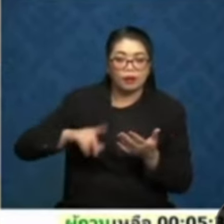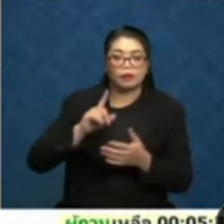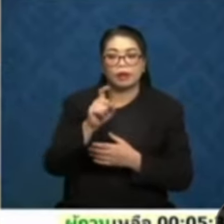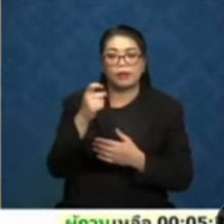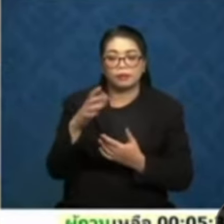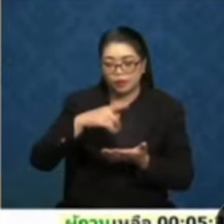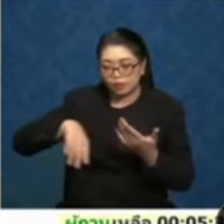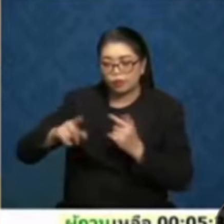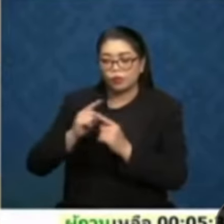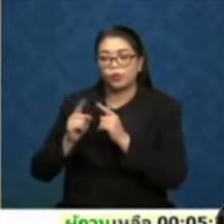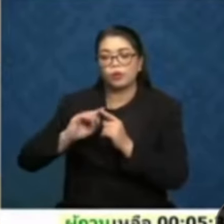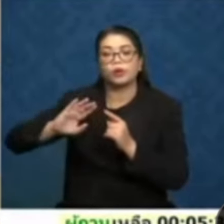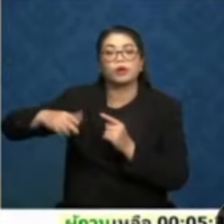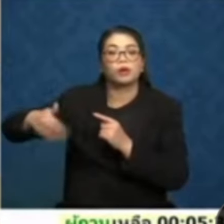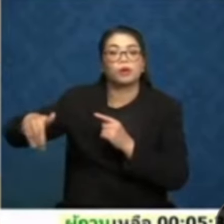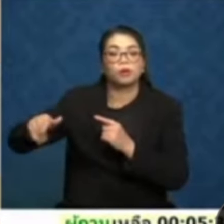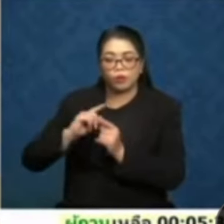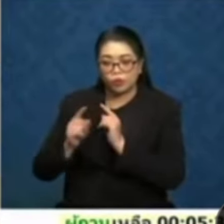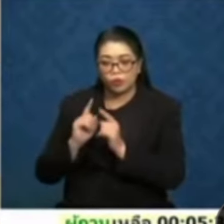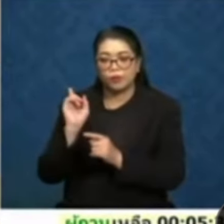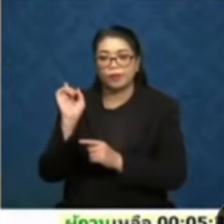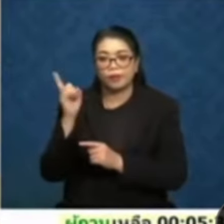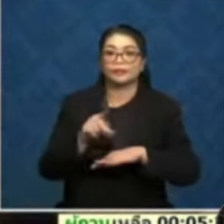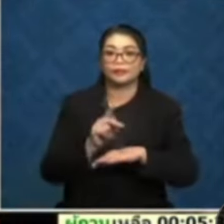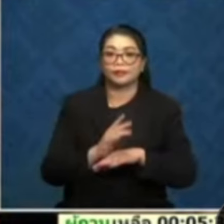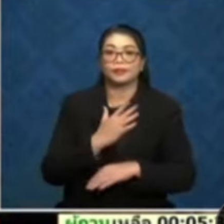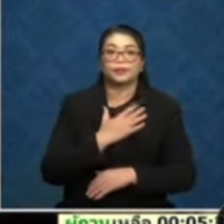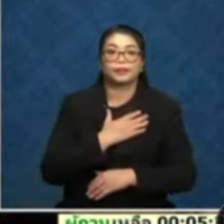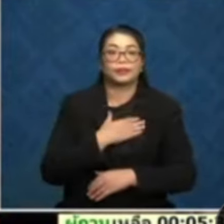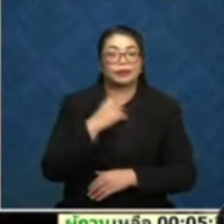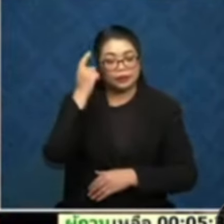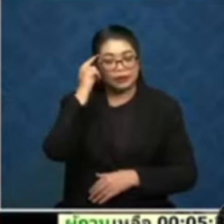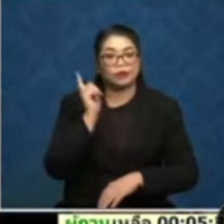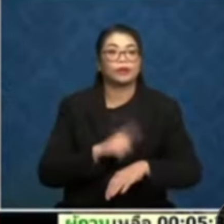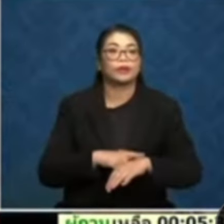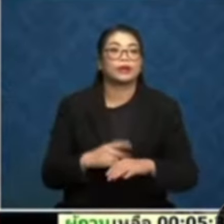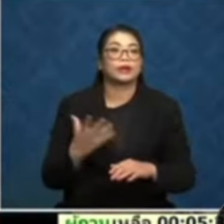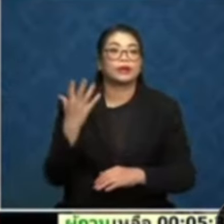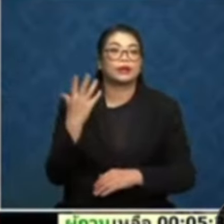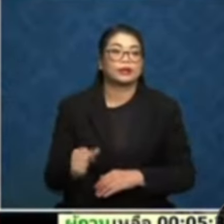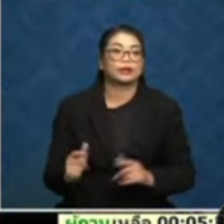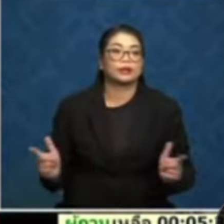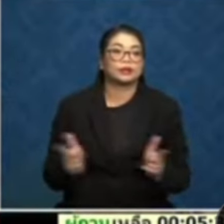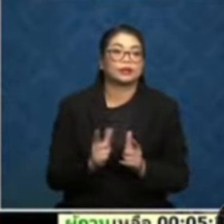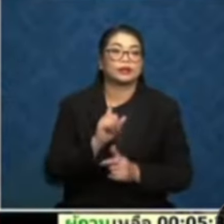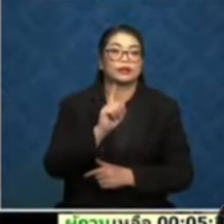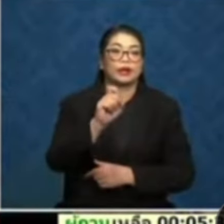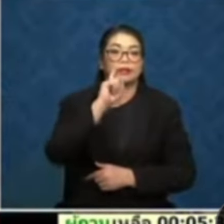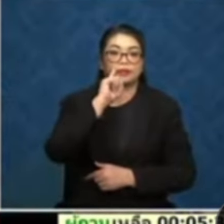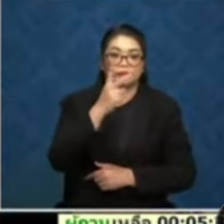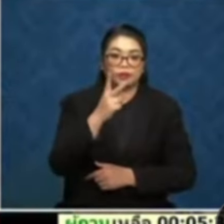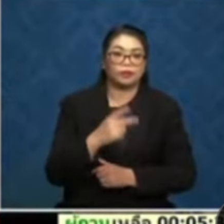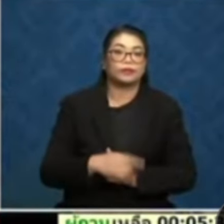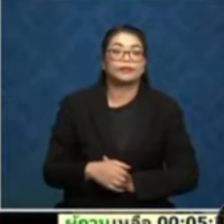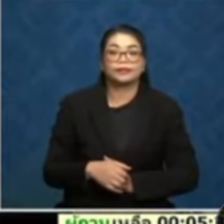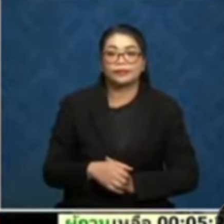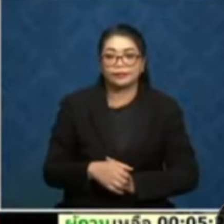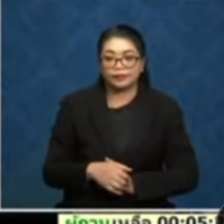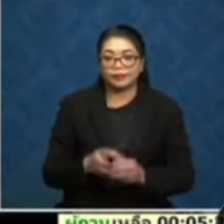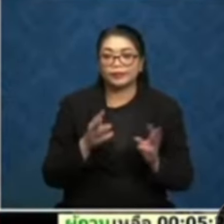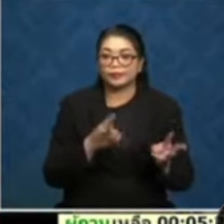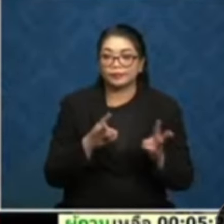ถามด้วยนะคะก็ขอบคุณท่านประธานค่ะว่าจะใช้เวลาที่เหลืออยู่ในการถามครั้งที่ 2นะครับในส่วนของ